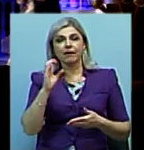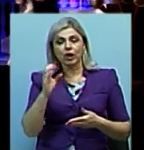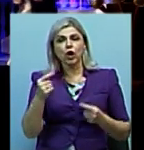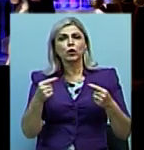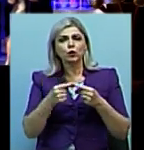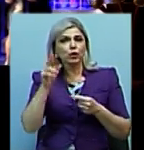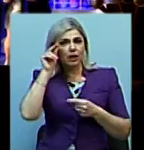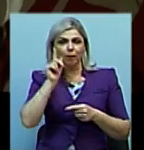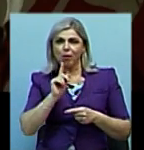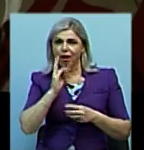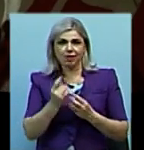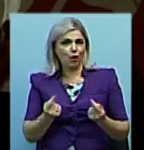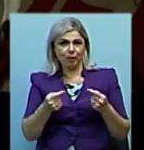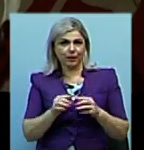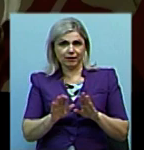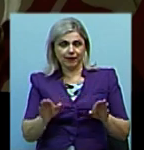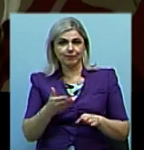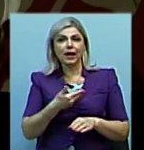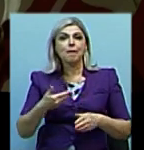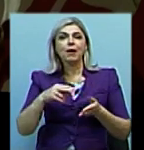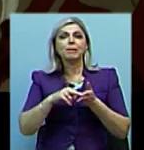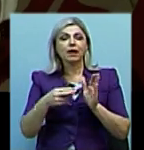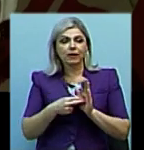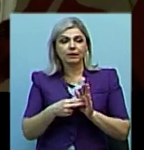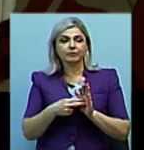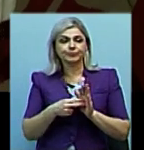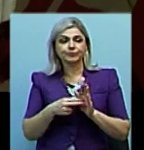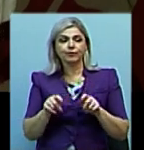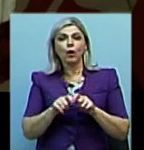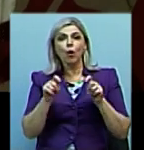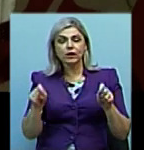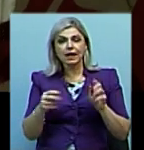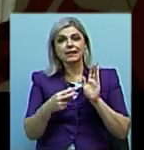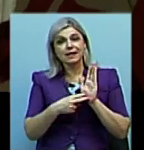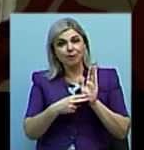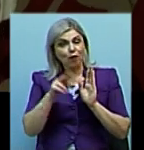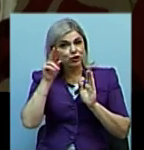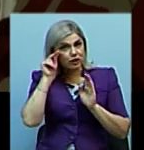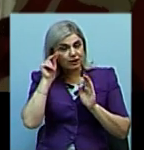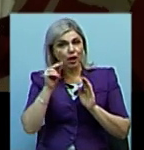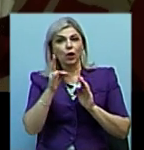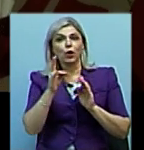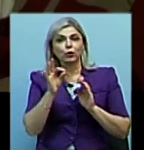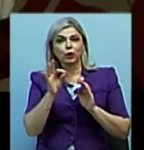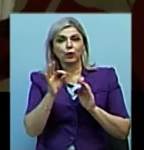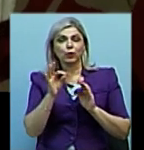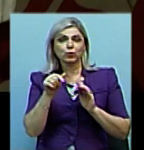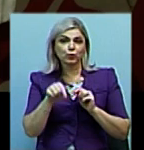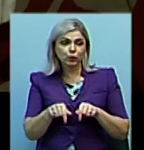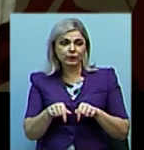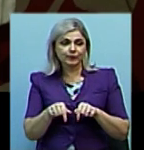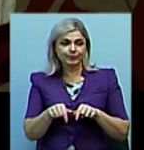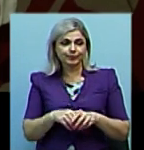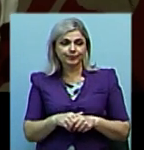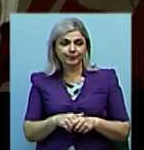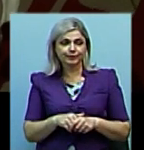що не визначилися. Ми планували відкрити, вам скажу, відкрити 7-го числа. Ми планували,